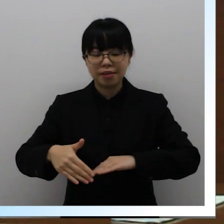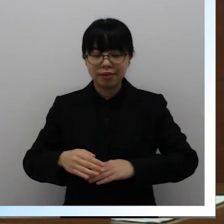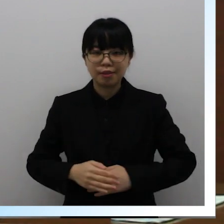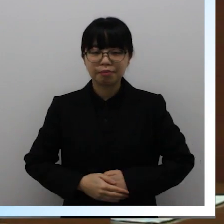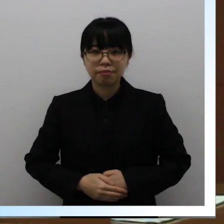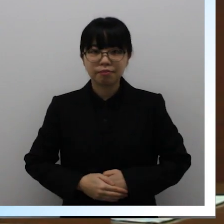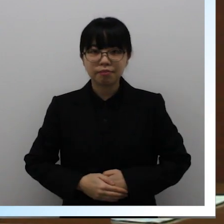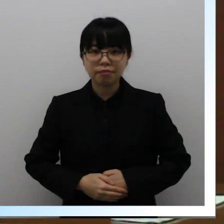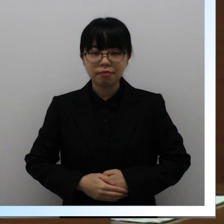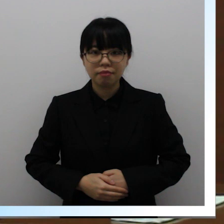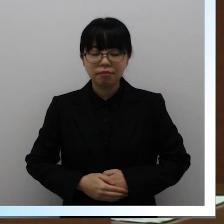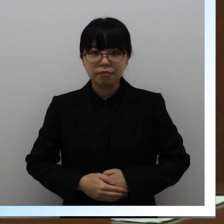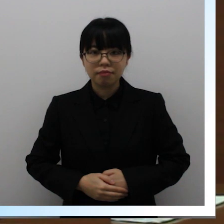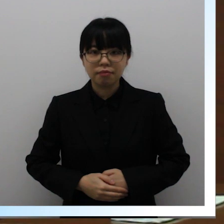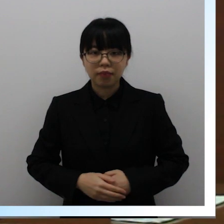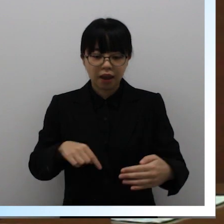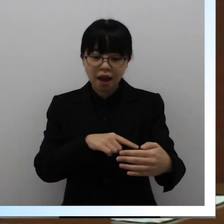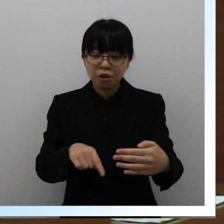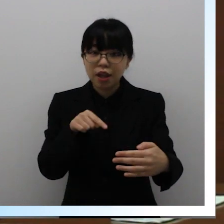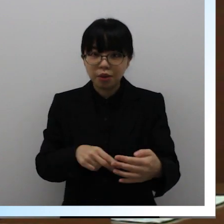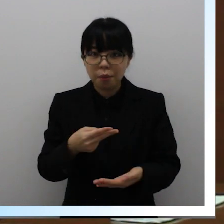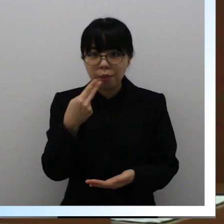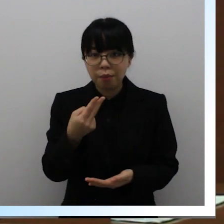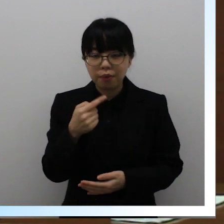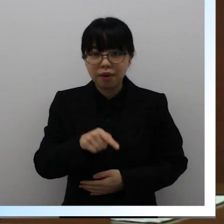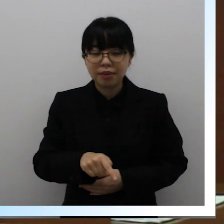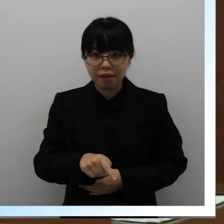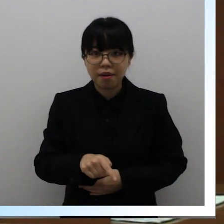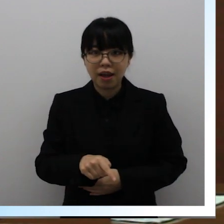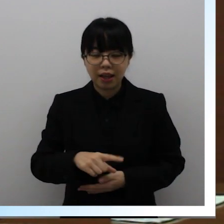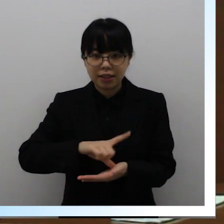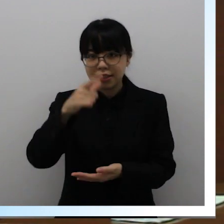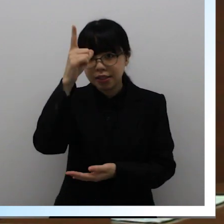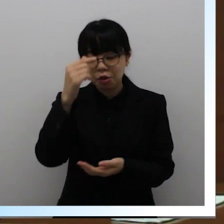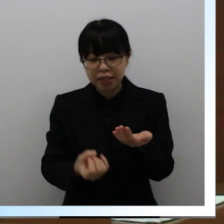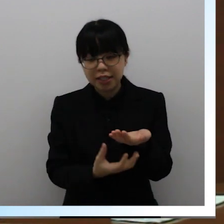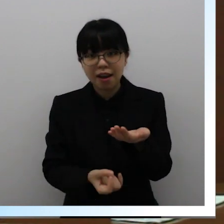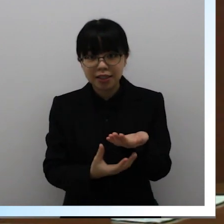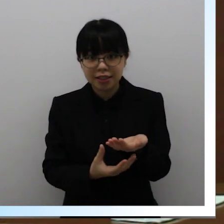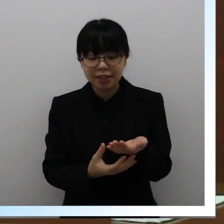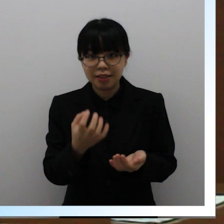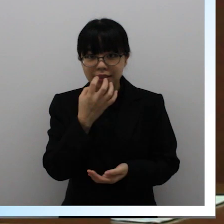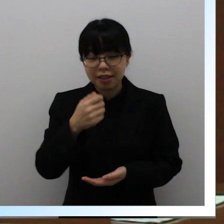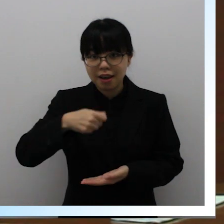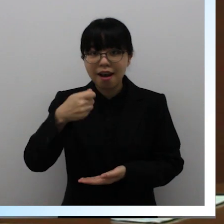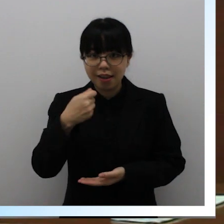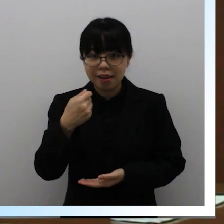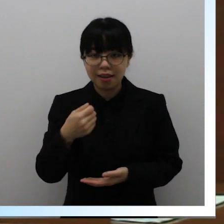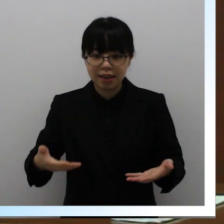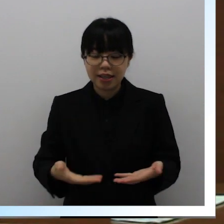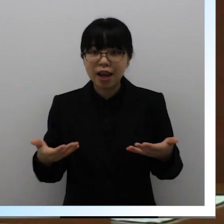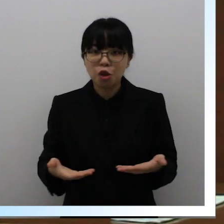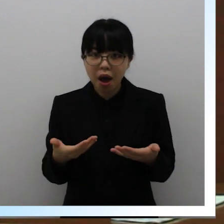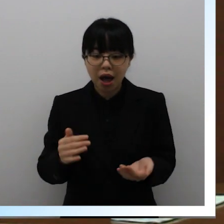また、会場内の飲食コーナーでは、地鶏焼きやカレー、焼きそば、まんじゅうなど、